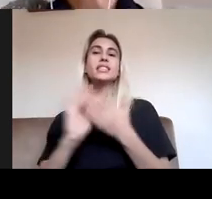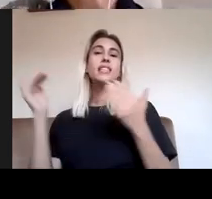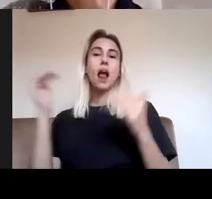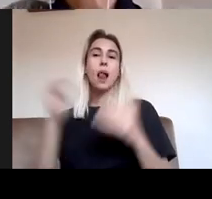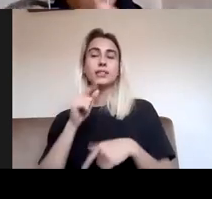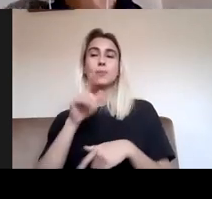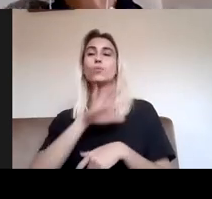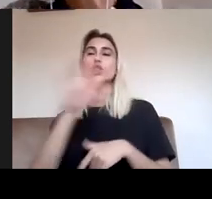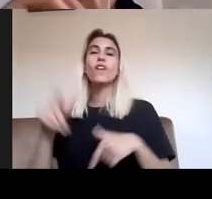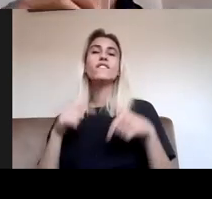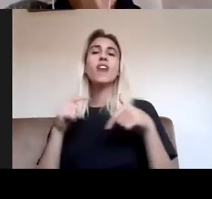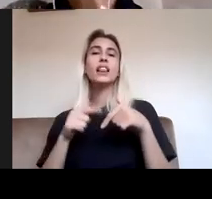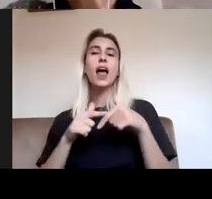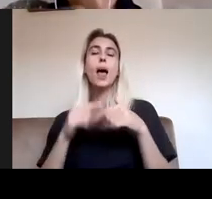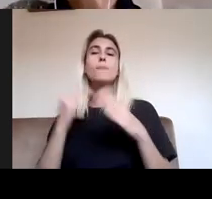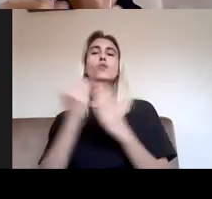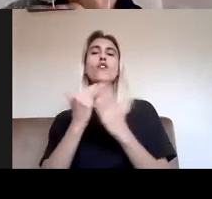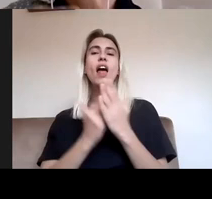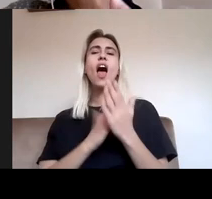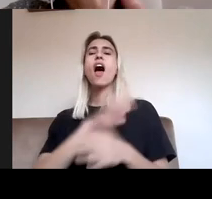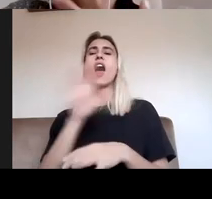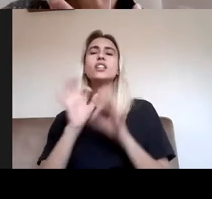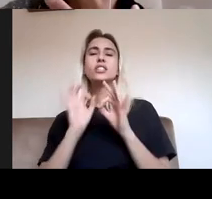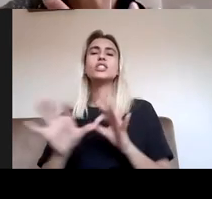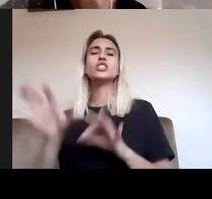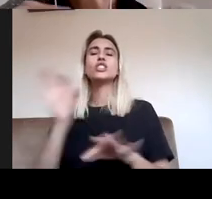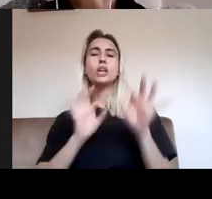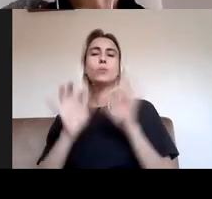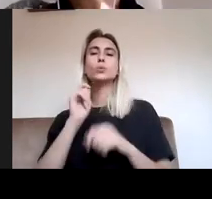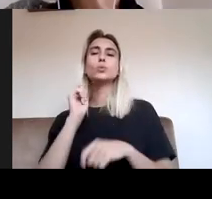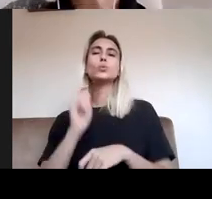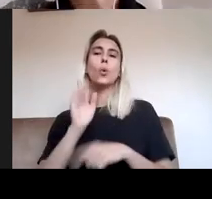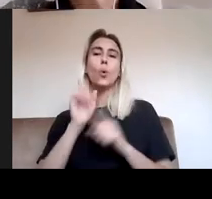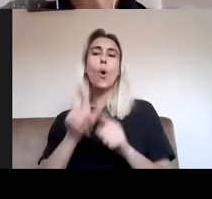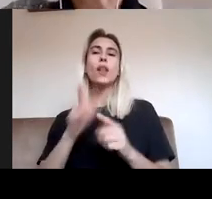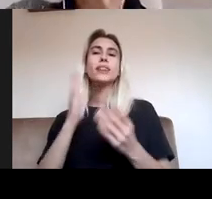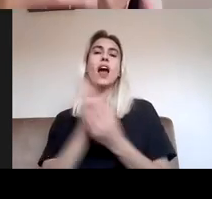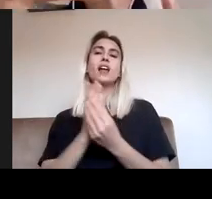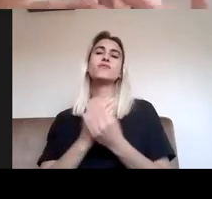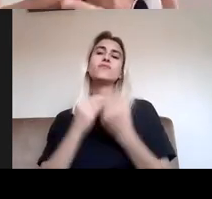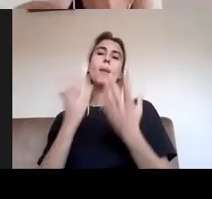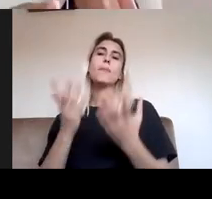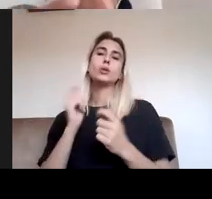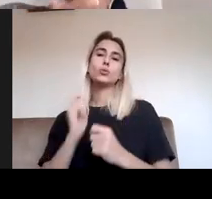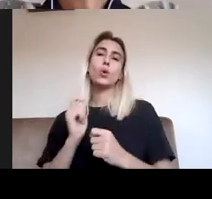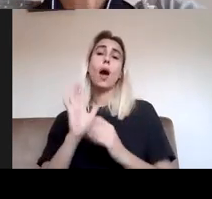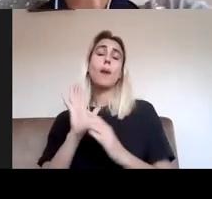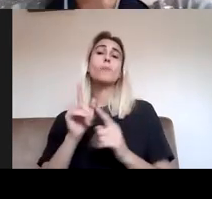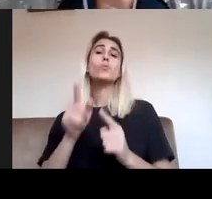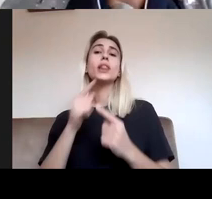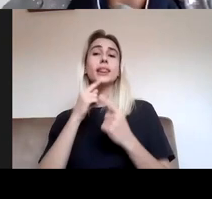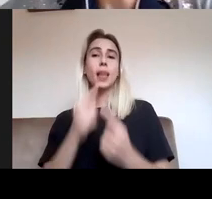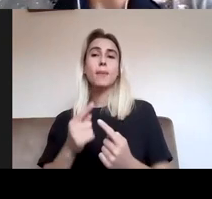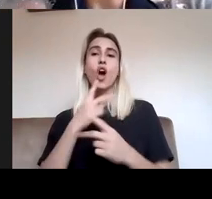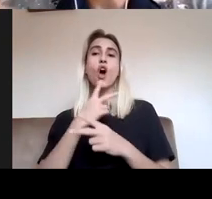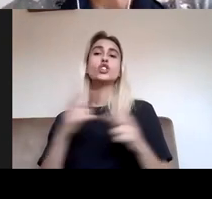bütün fakülteler müfredatlarına her şekilde seçmeli ya da zorunlu o dersi yerleştirmek zorundalar. Ama tabii bu şu demek